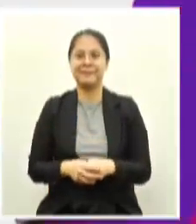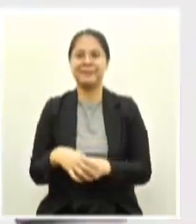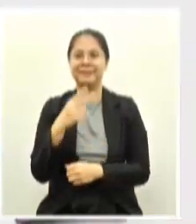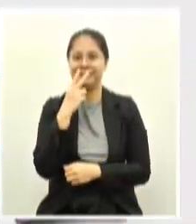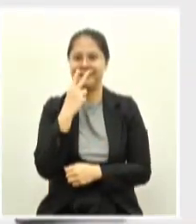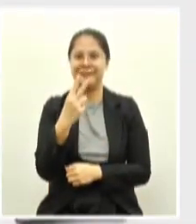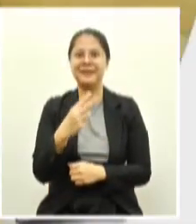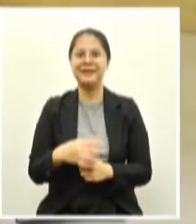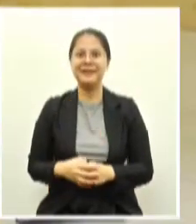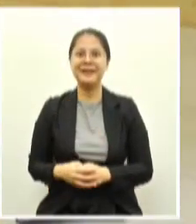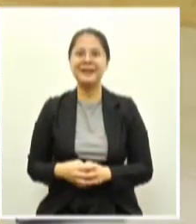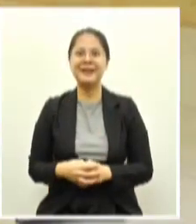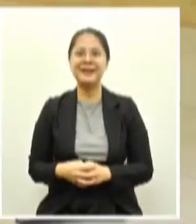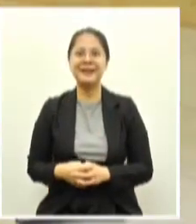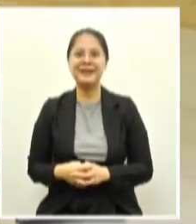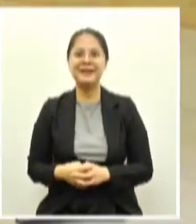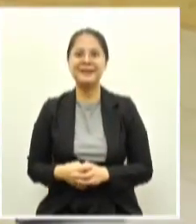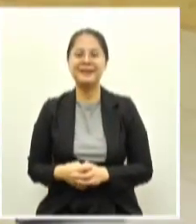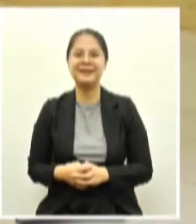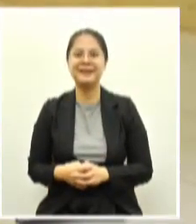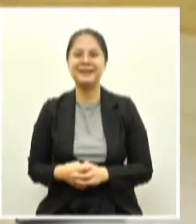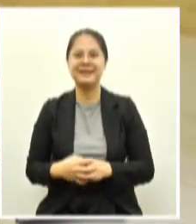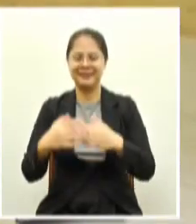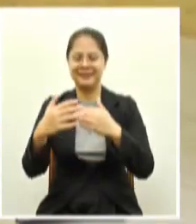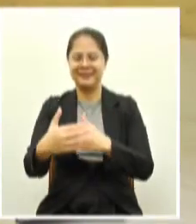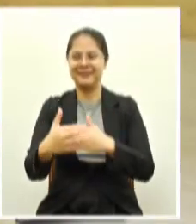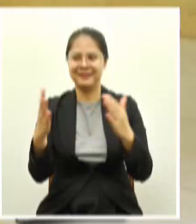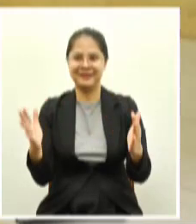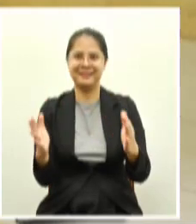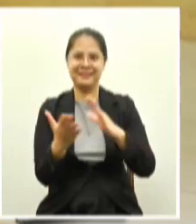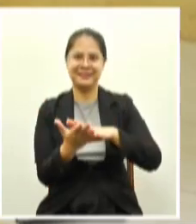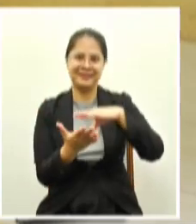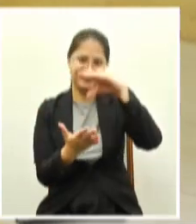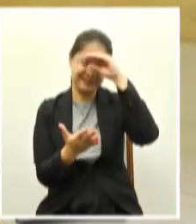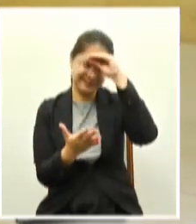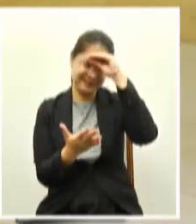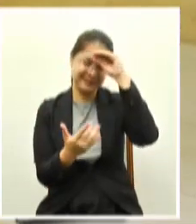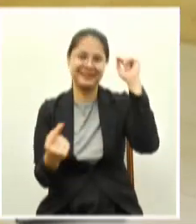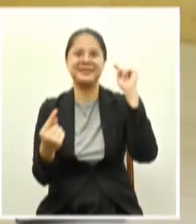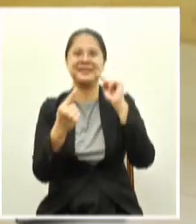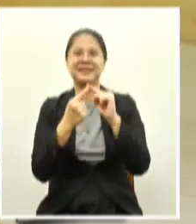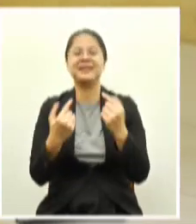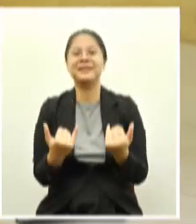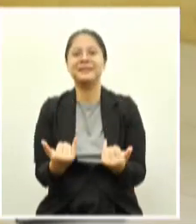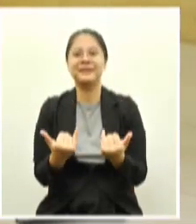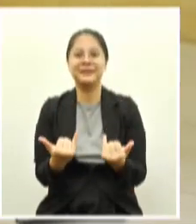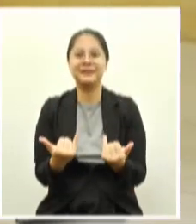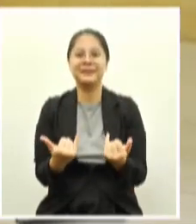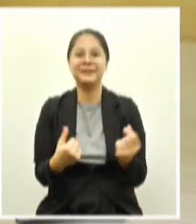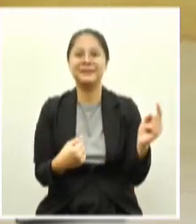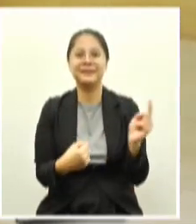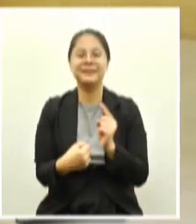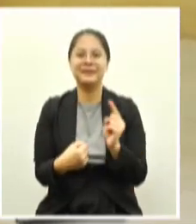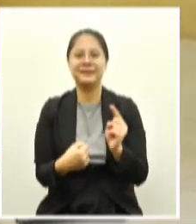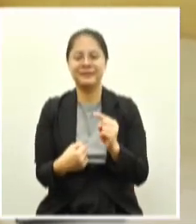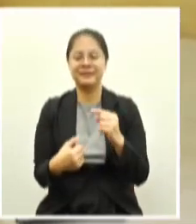ค่ะห้องเรียนของครูเปรมนะคะจุดเด่นของห้องเรียนของครูเปรมณตอนนี้เลยก็คือนะคะทุกพื้น